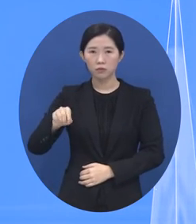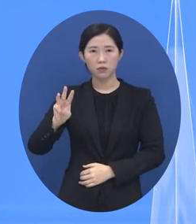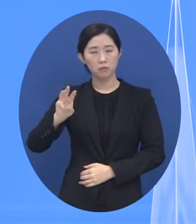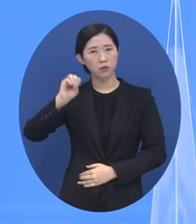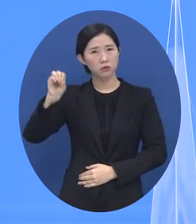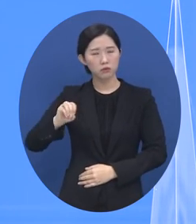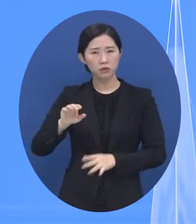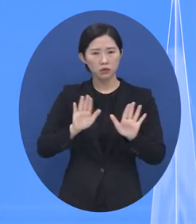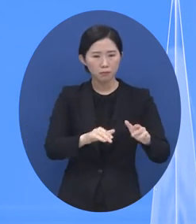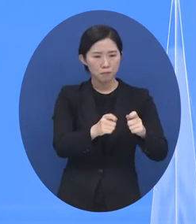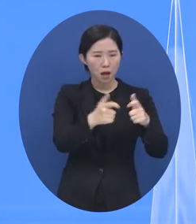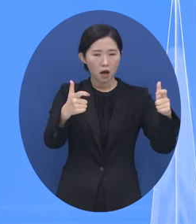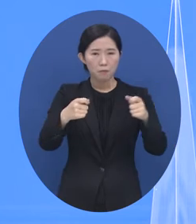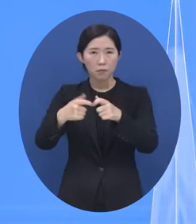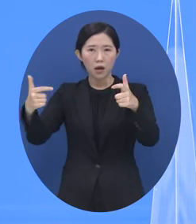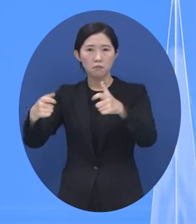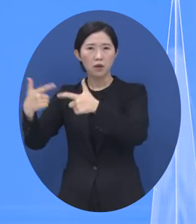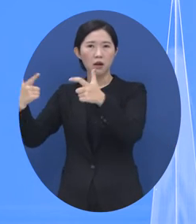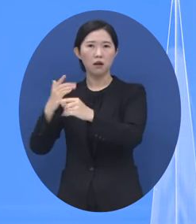35.3% 증가하였습니다.